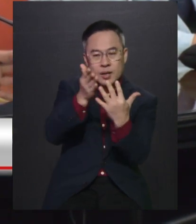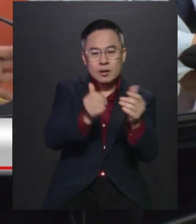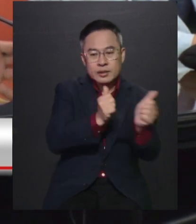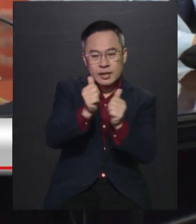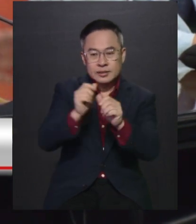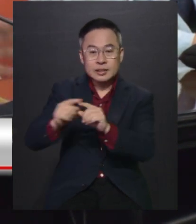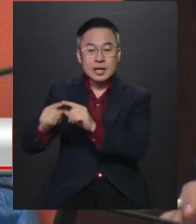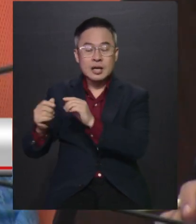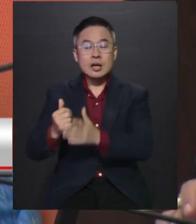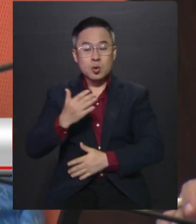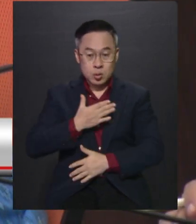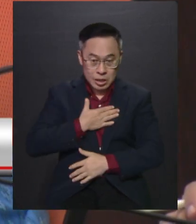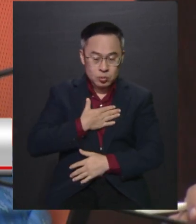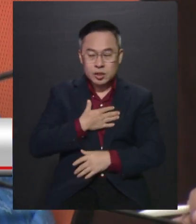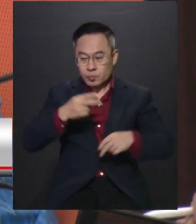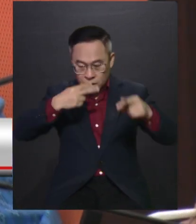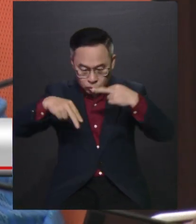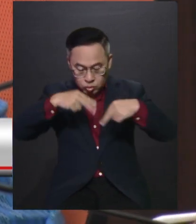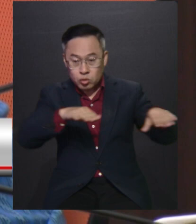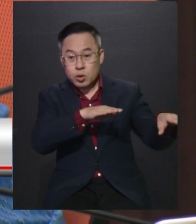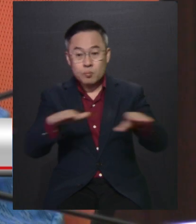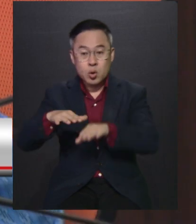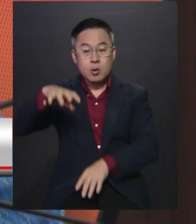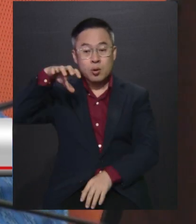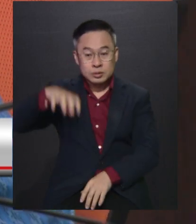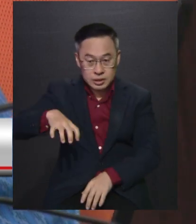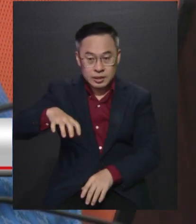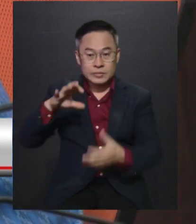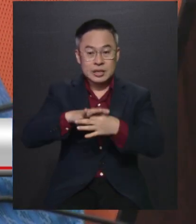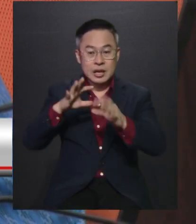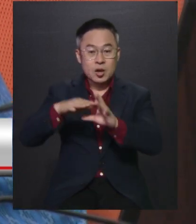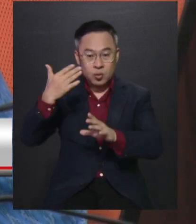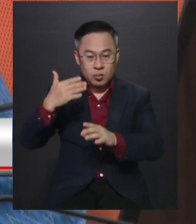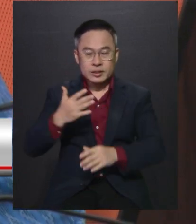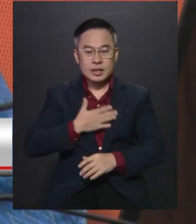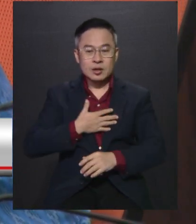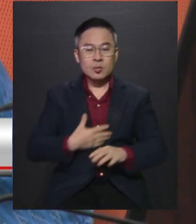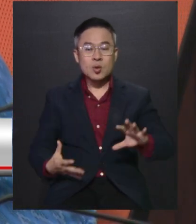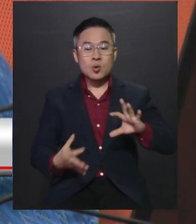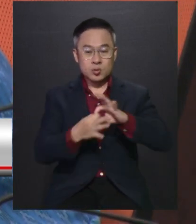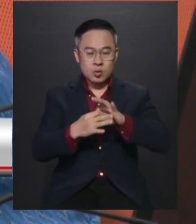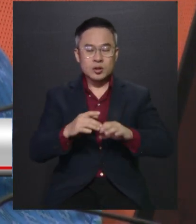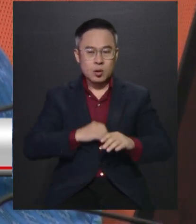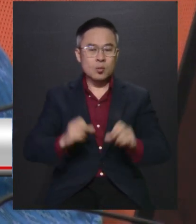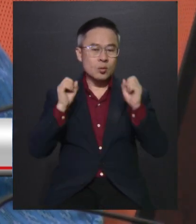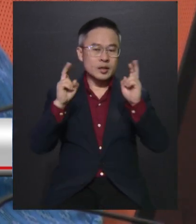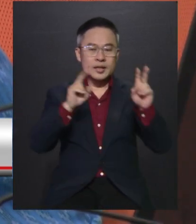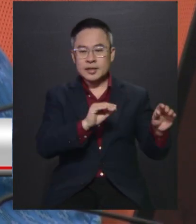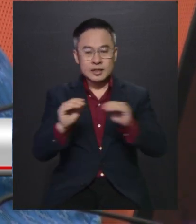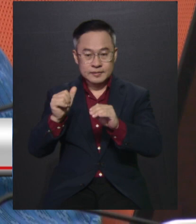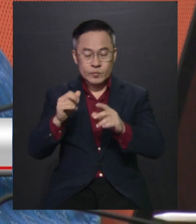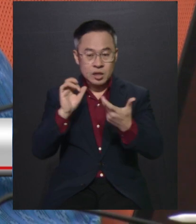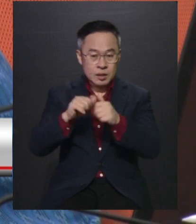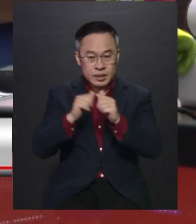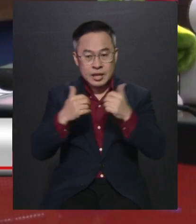ถือว่าเป็นการปรีอีเวนต์ไปในตัวเลยซึ่งแน่นอนว่าทางการกีฬาแห่งประเทศไทยเนี่ยก็จะจัดเต็มอย่างแน่นอนแล้วก็ถ้ามีปัญหาอะไรเกิดขึ้นเนี่ยก็สามาร